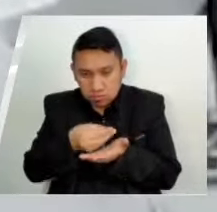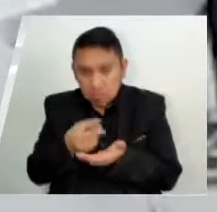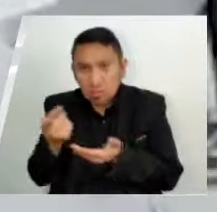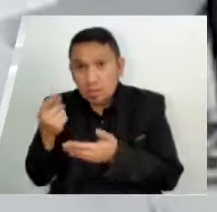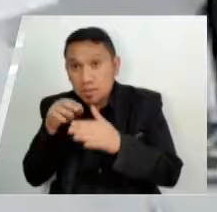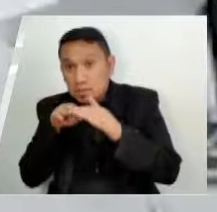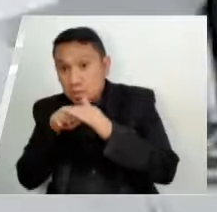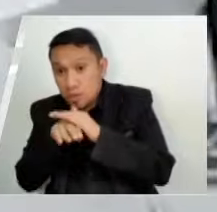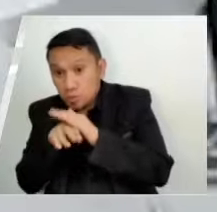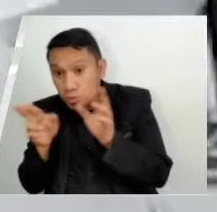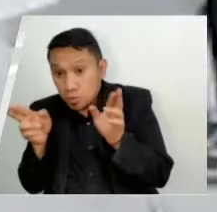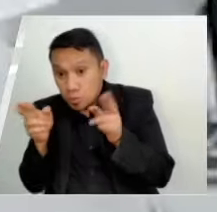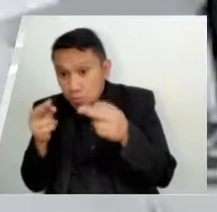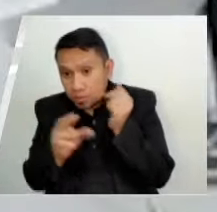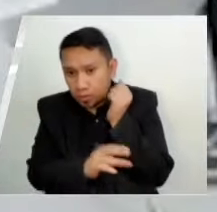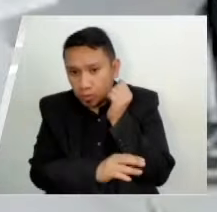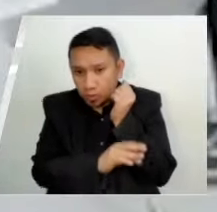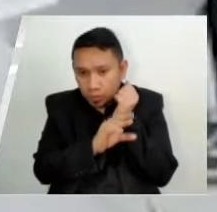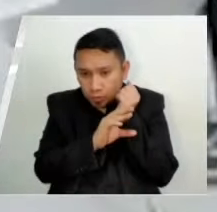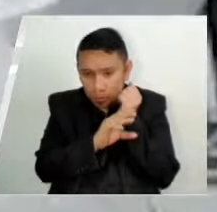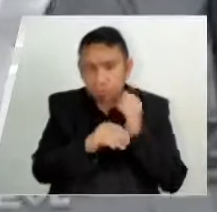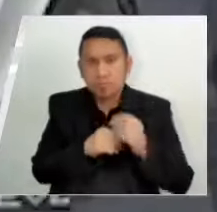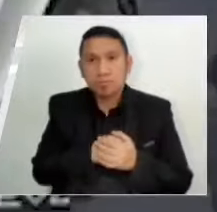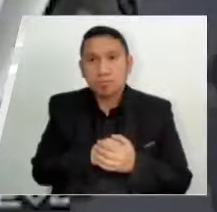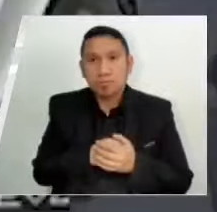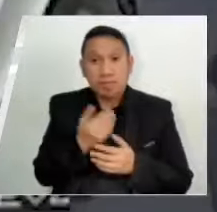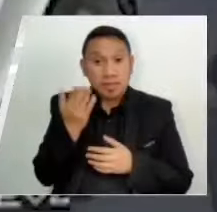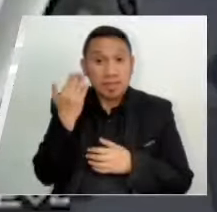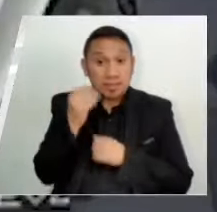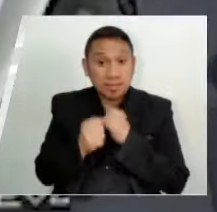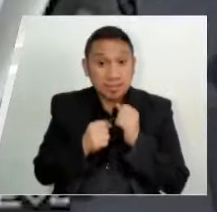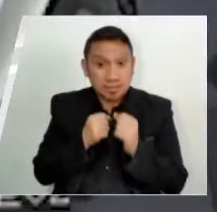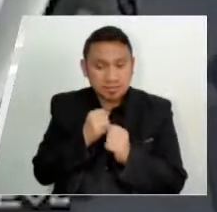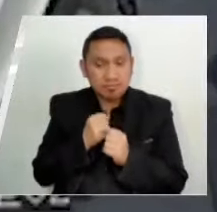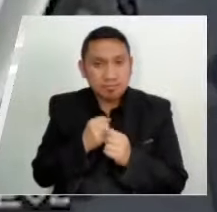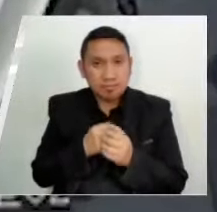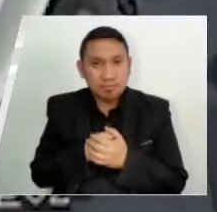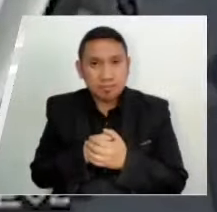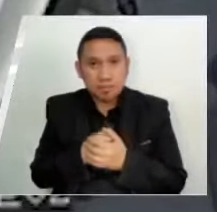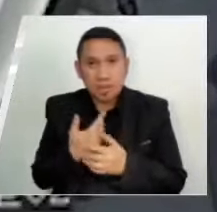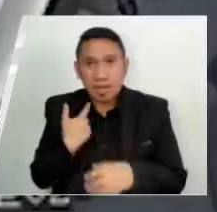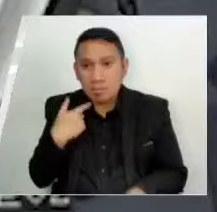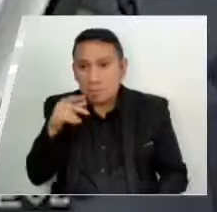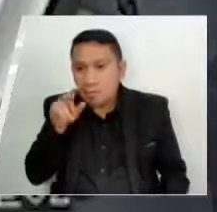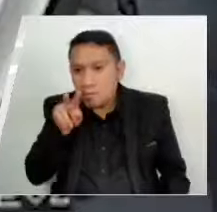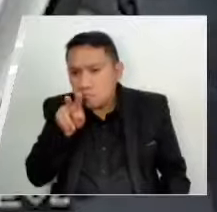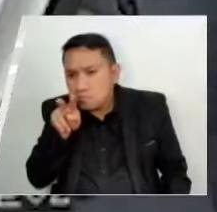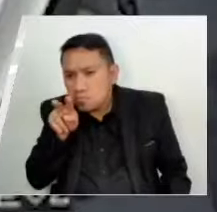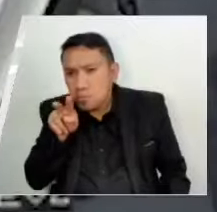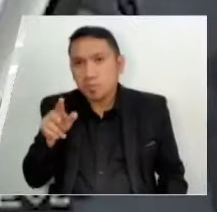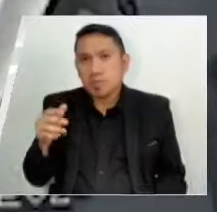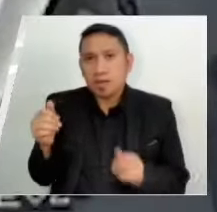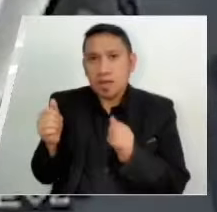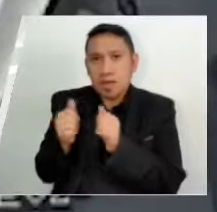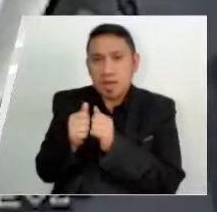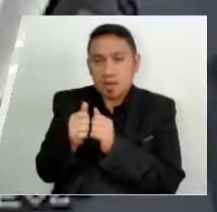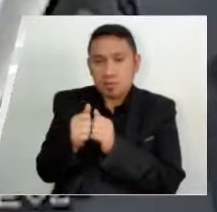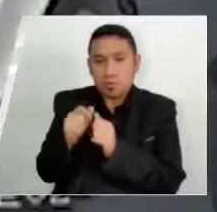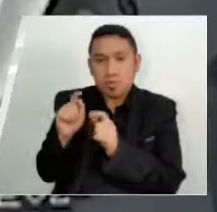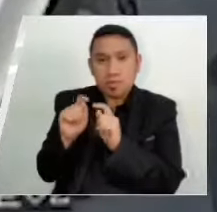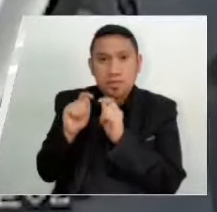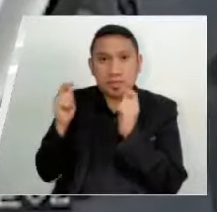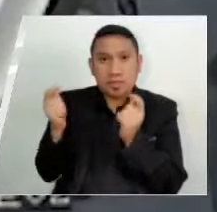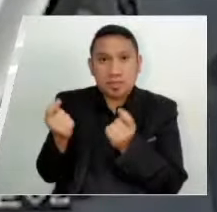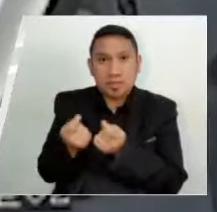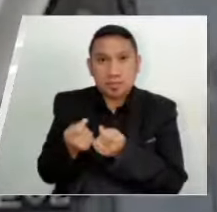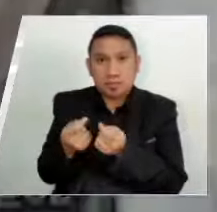Paranaque na kanilang ni-raid Setyembre noong nakarang taon. May makikitang kasama sa raiding team na pinapatungan ng paper bag ang